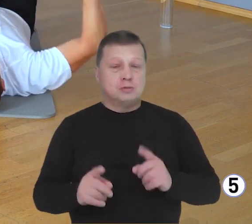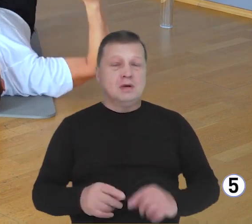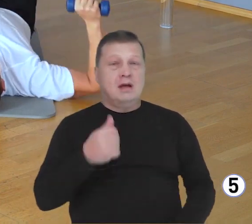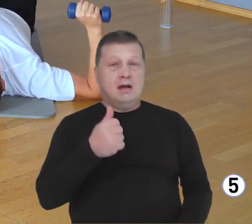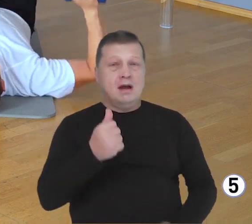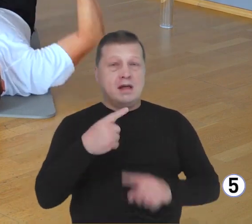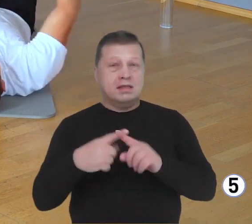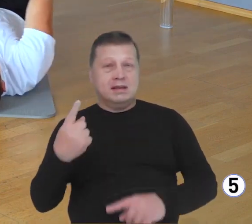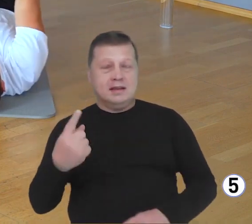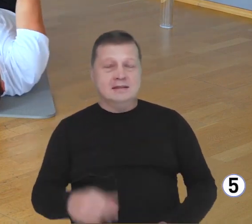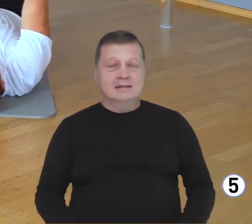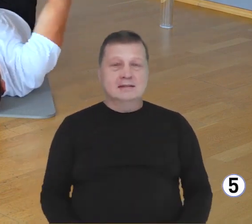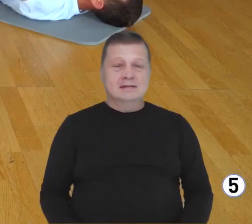tempo. Pojedyncze.